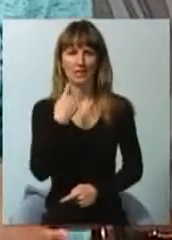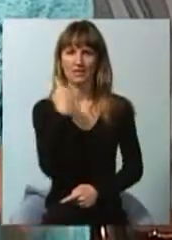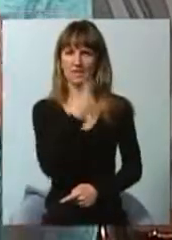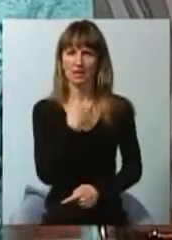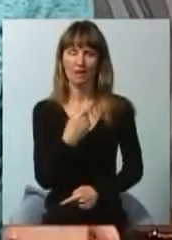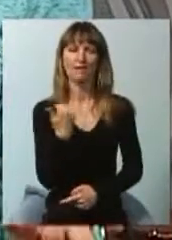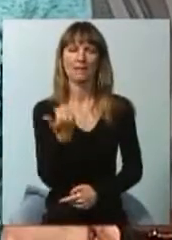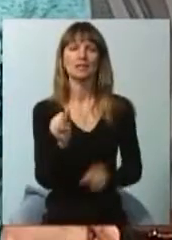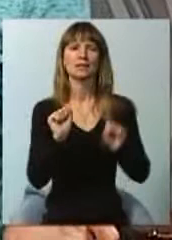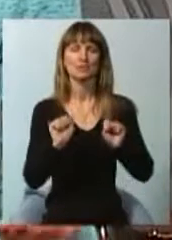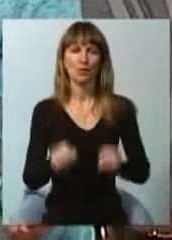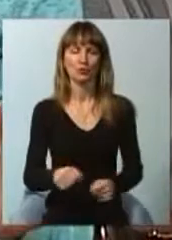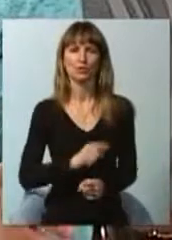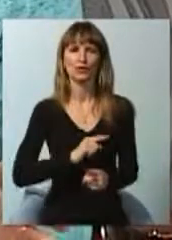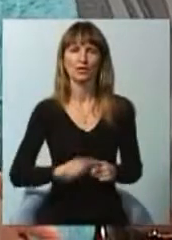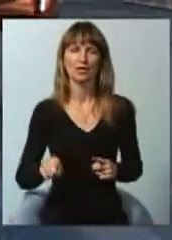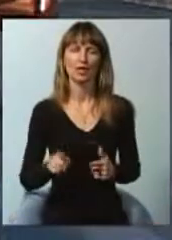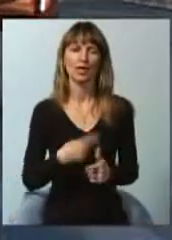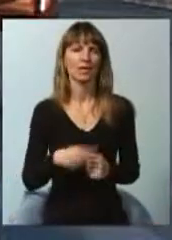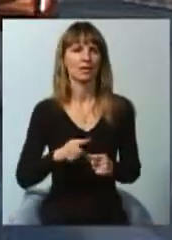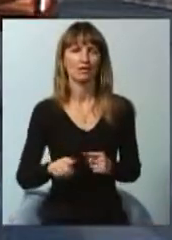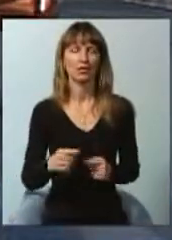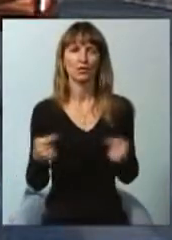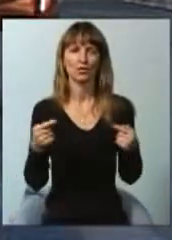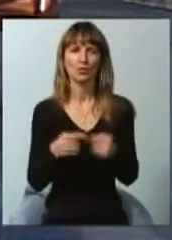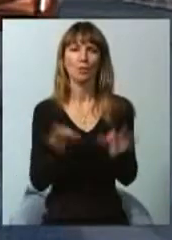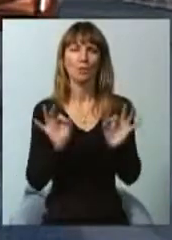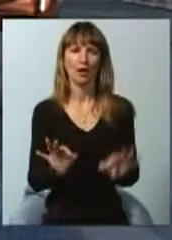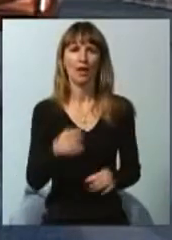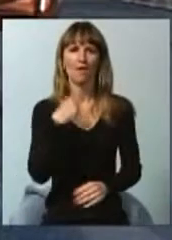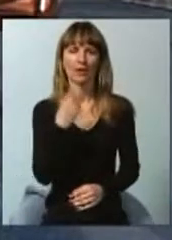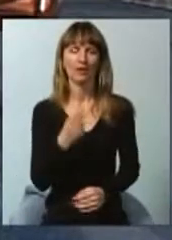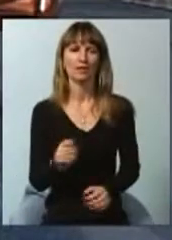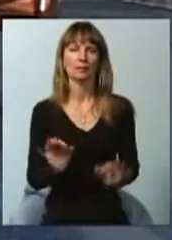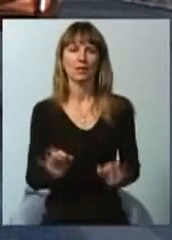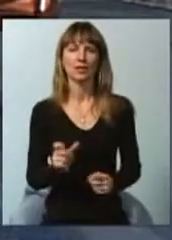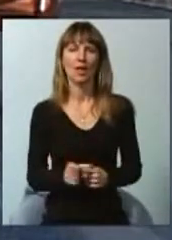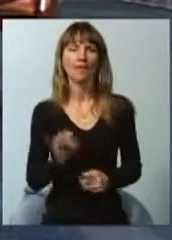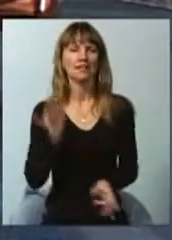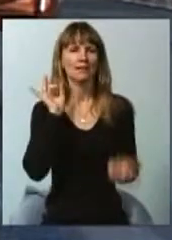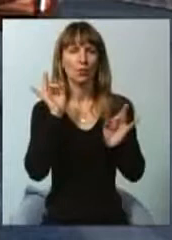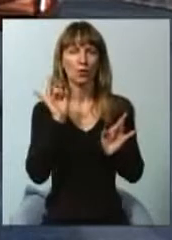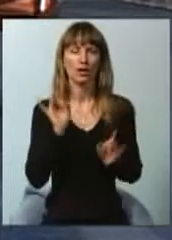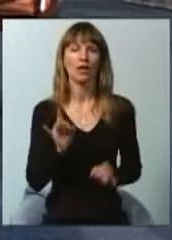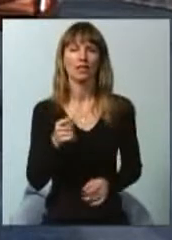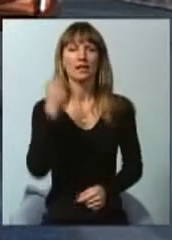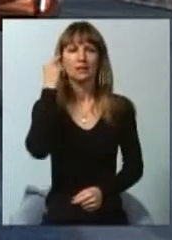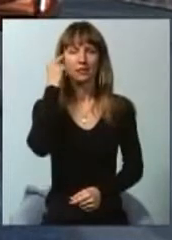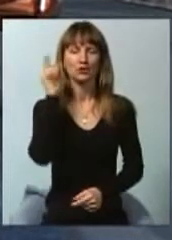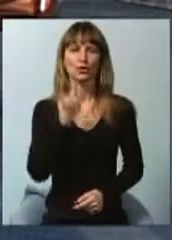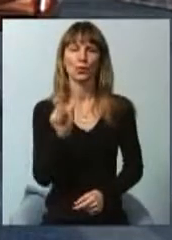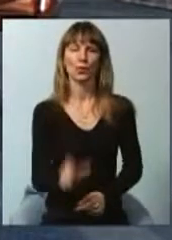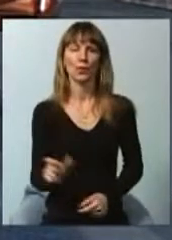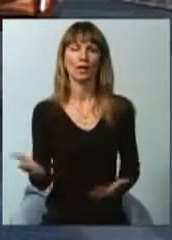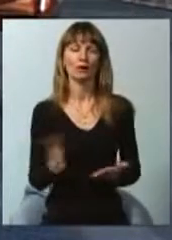зможете дуже швидко, або навіть і не швидко, дуже чітко і правильно говорити певні слова та звуки. До речі, ти знаєш